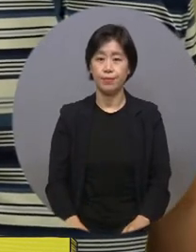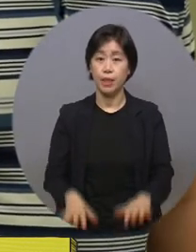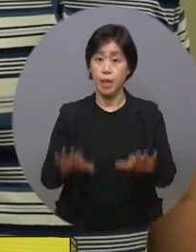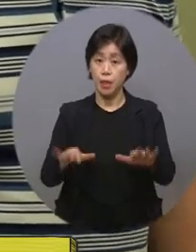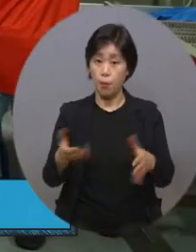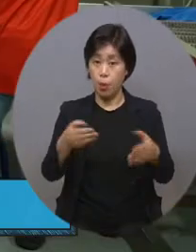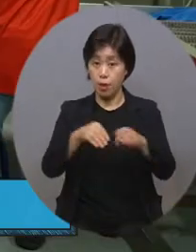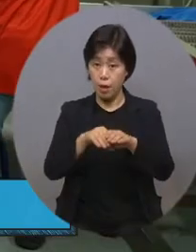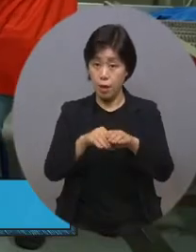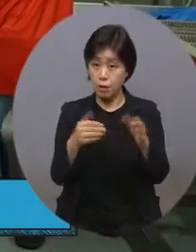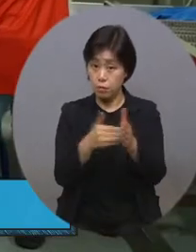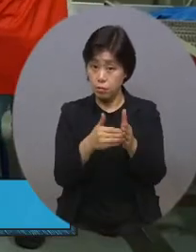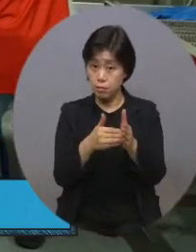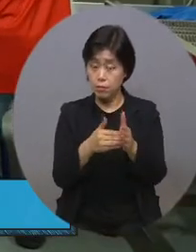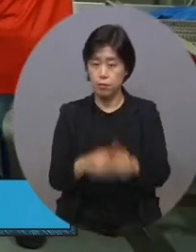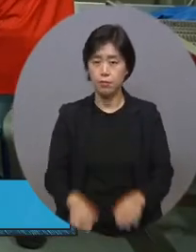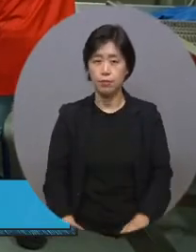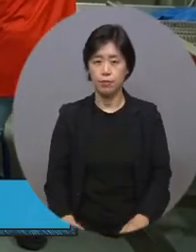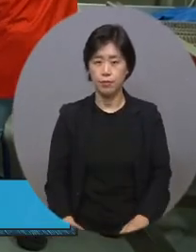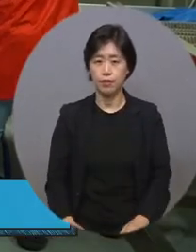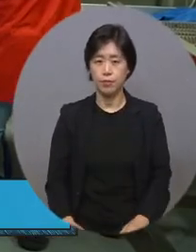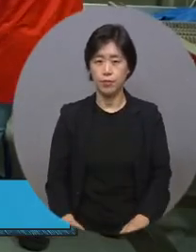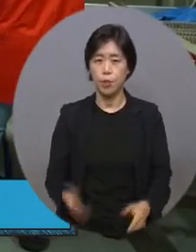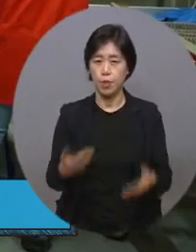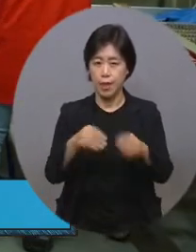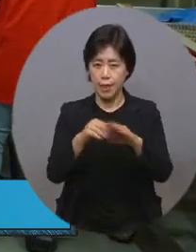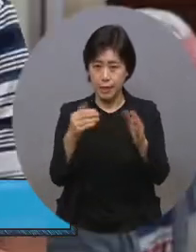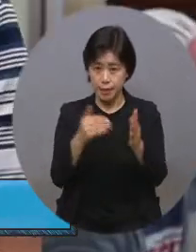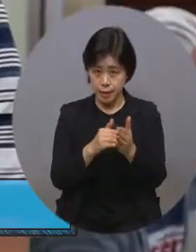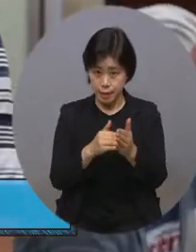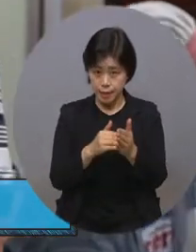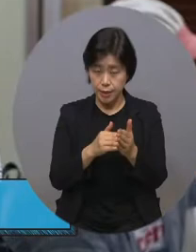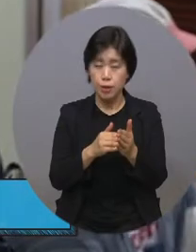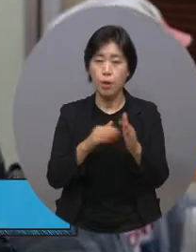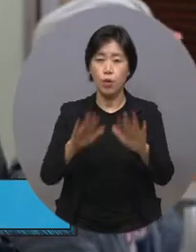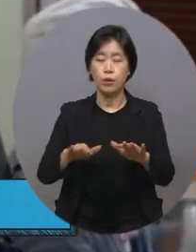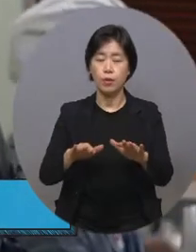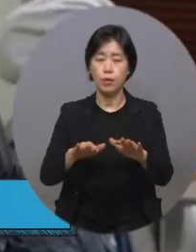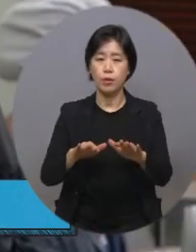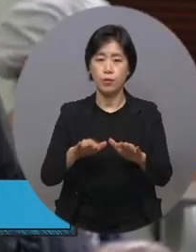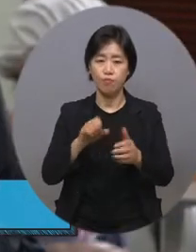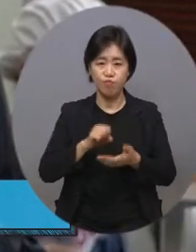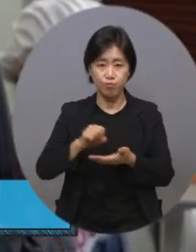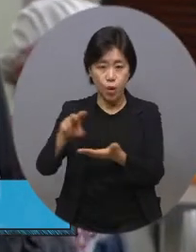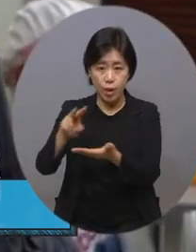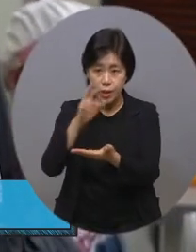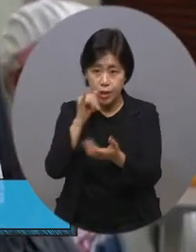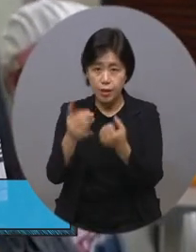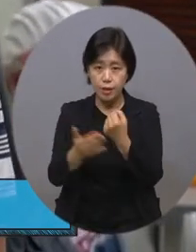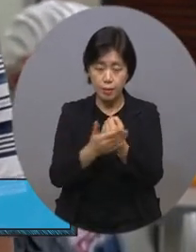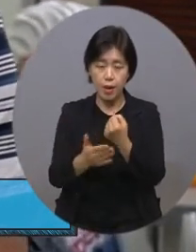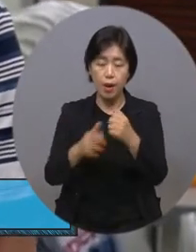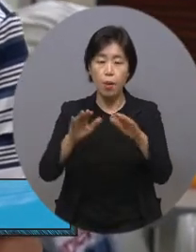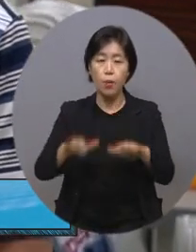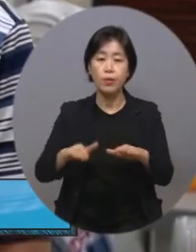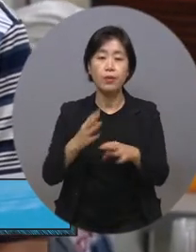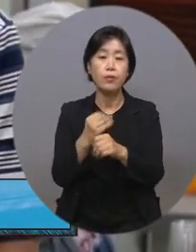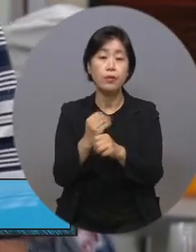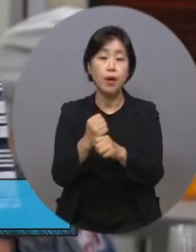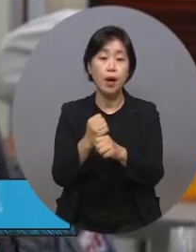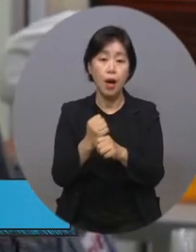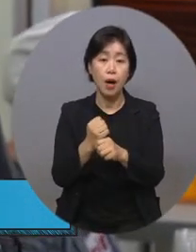끝인가요? 포장까지? 포장하고 나면 저희가 이제 오늘 출고되기 때문에 오늘 출고되는 도장을 제조일자 낮이를 합니다. 그렇게